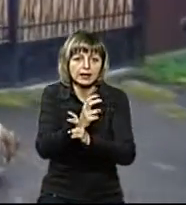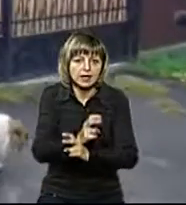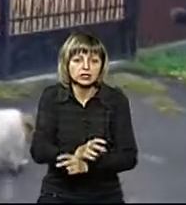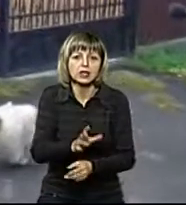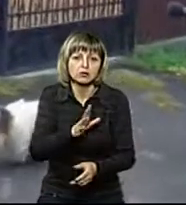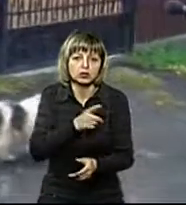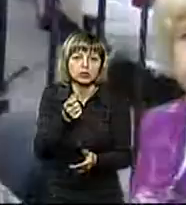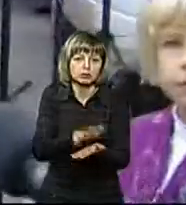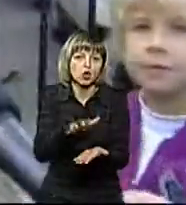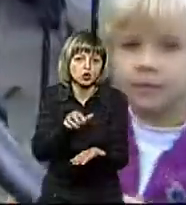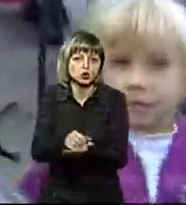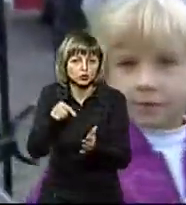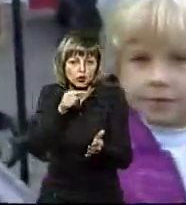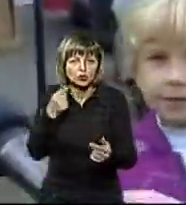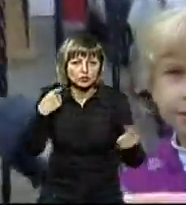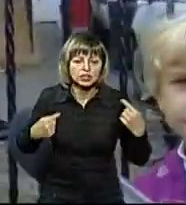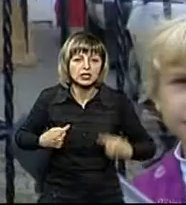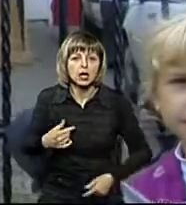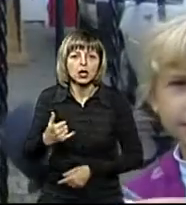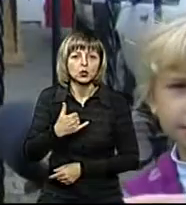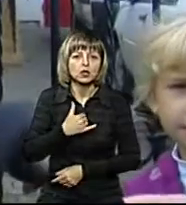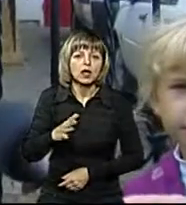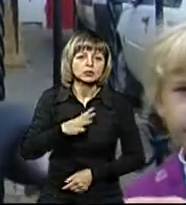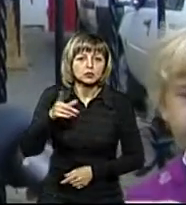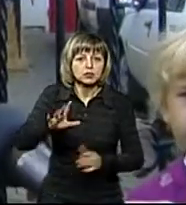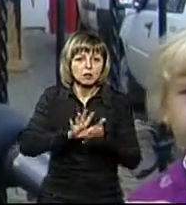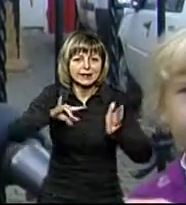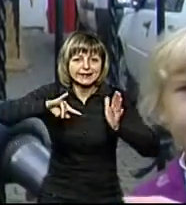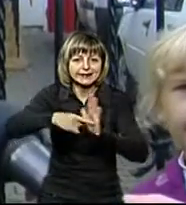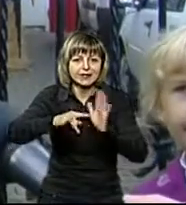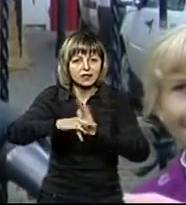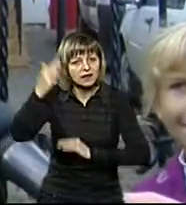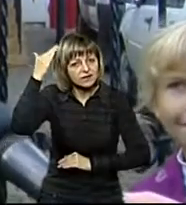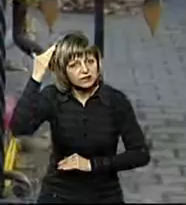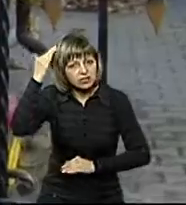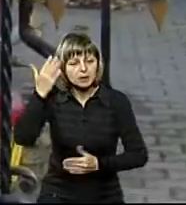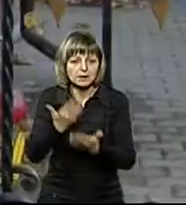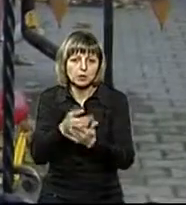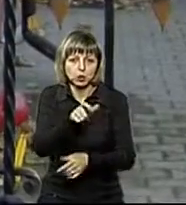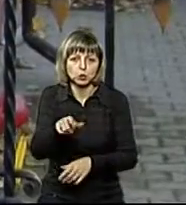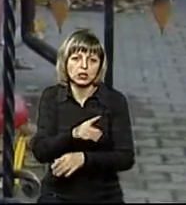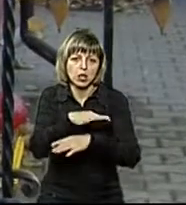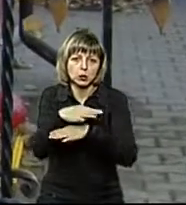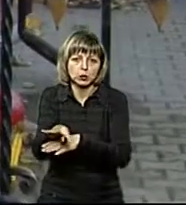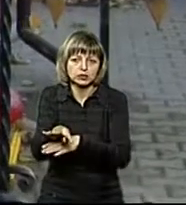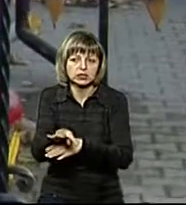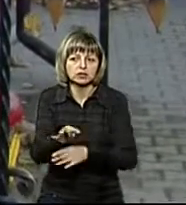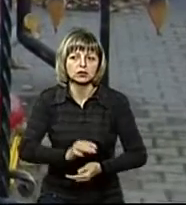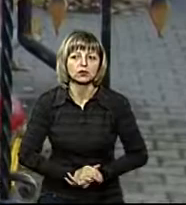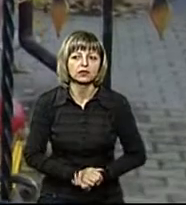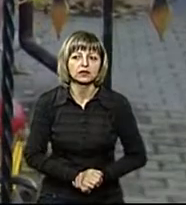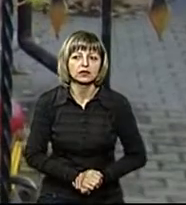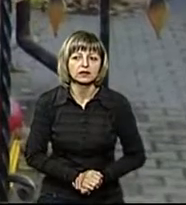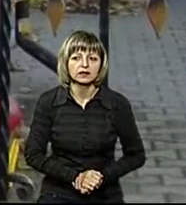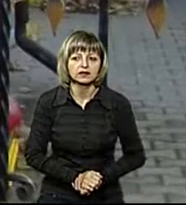мали пошкодження. Що в нас було, то там були дірки в черепах. Їх, напевно, розстрілювали. І що це дійсно з п'ятниці от фактично